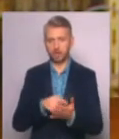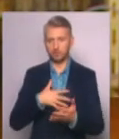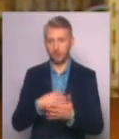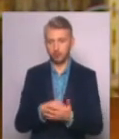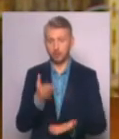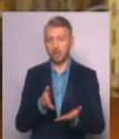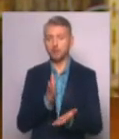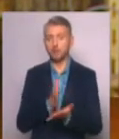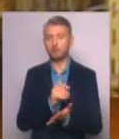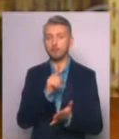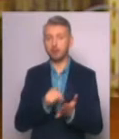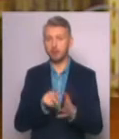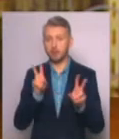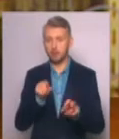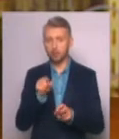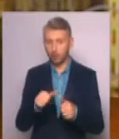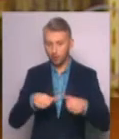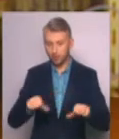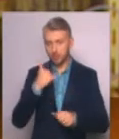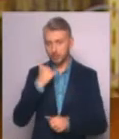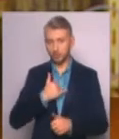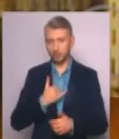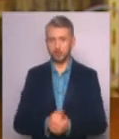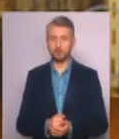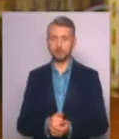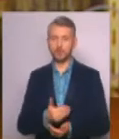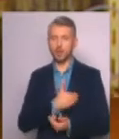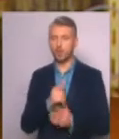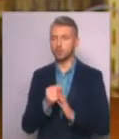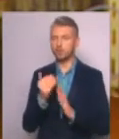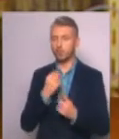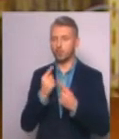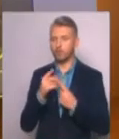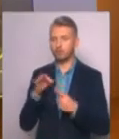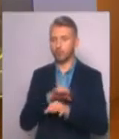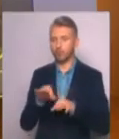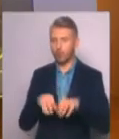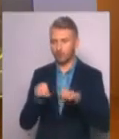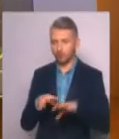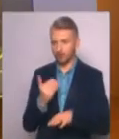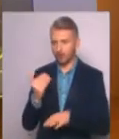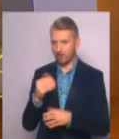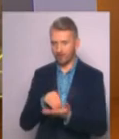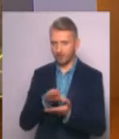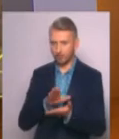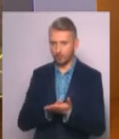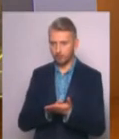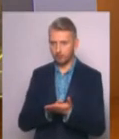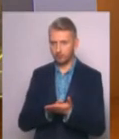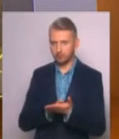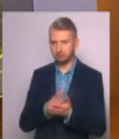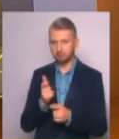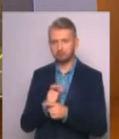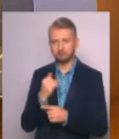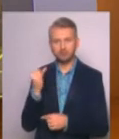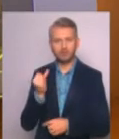на тему цієї комісії, долучайтеся. Однак, пане Вадиме, хочу з вами поговорити про проєкт рішення. Ваш зареєстрований досить